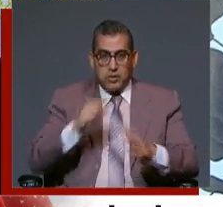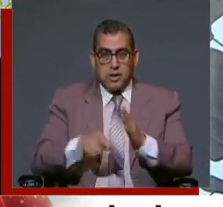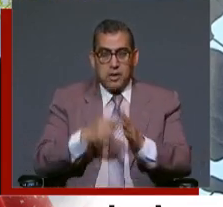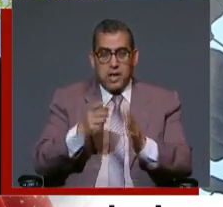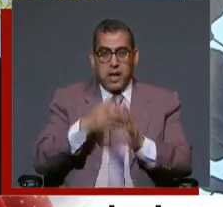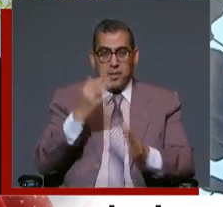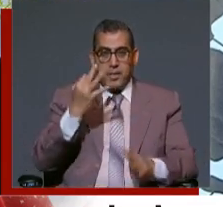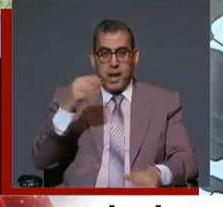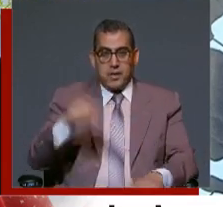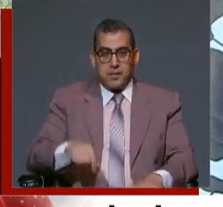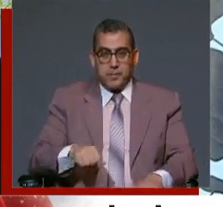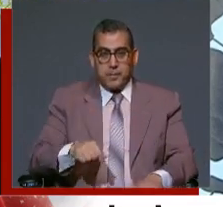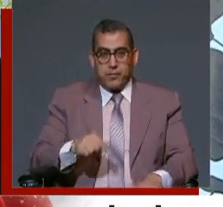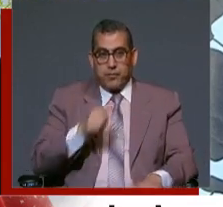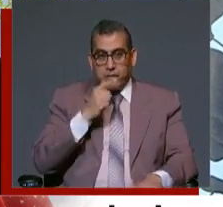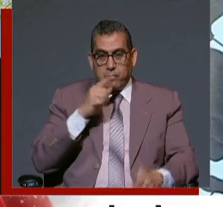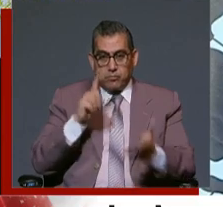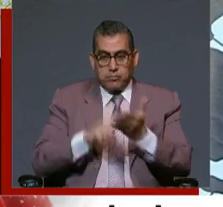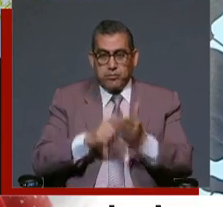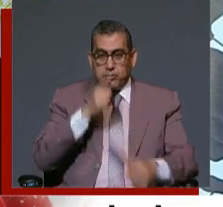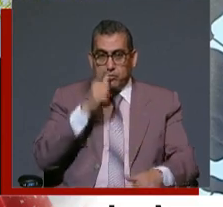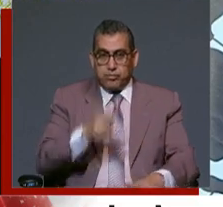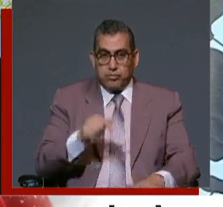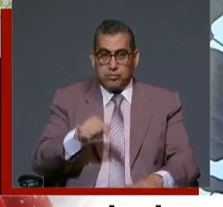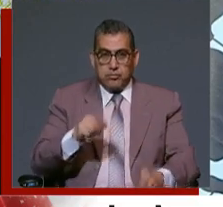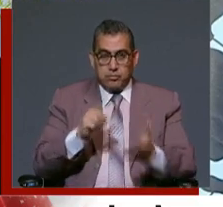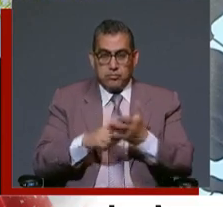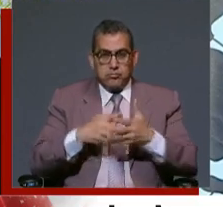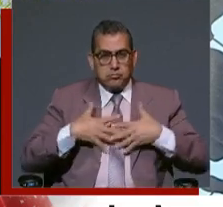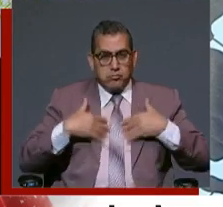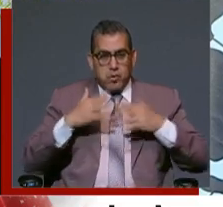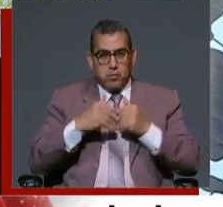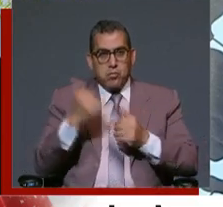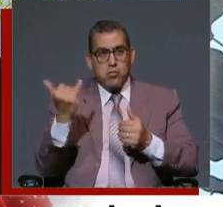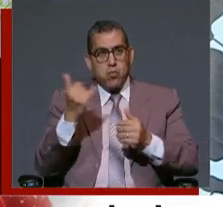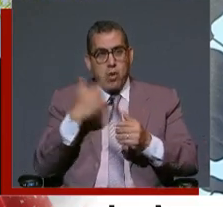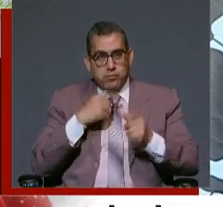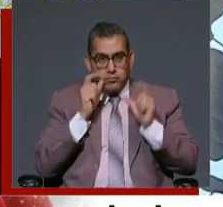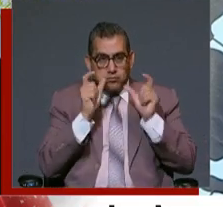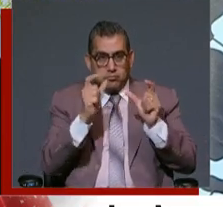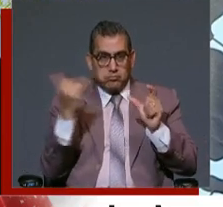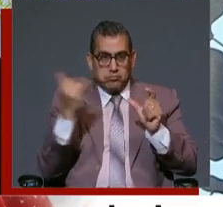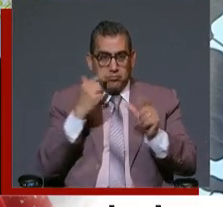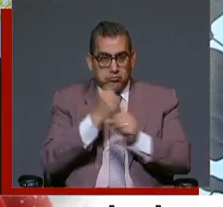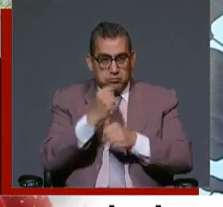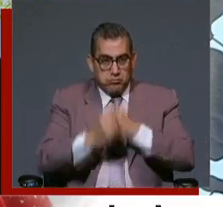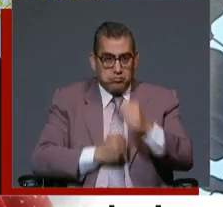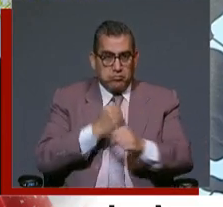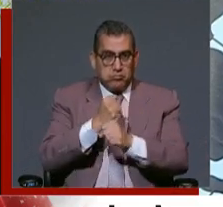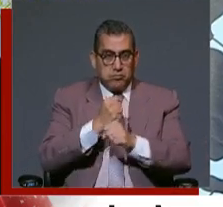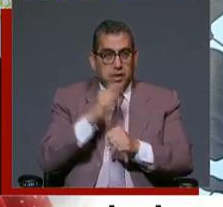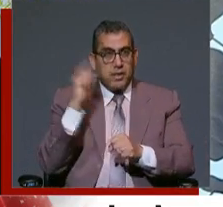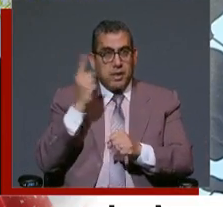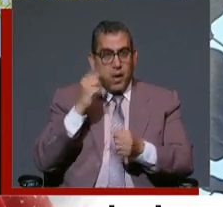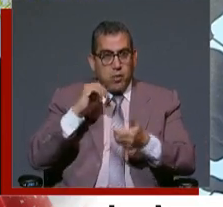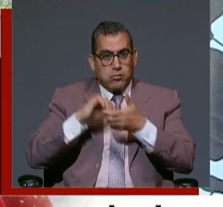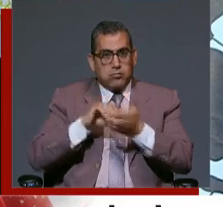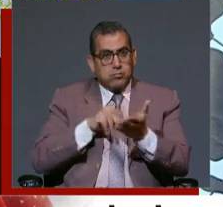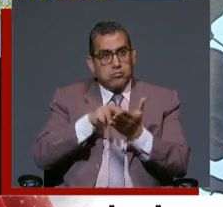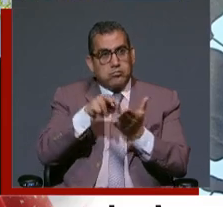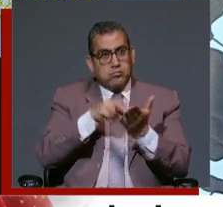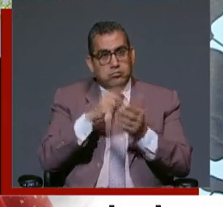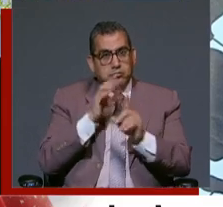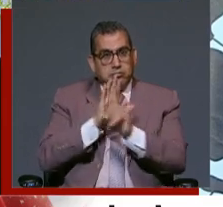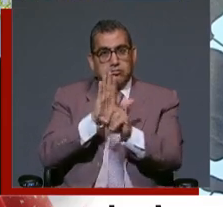الثالثة، تأكيداً على بلغ اهتمامنا بتعزيز المساعي الدولية والإقليمية